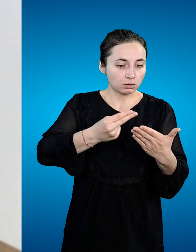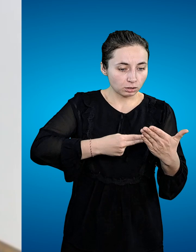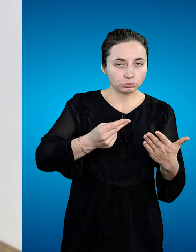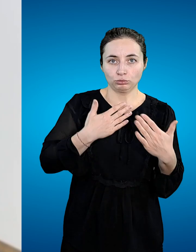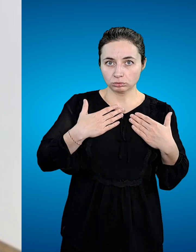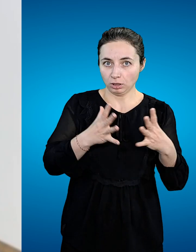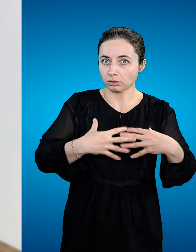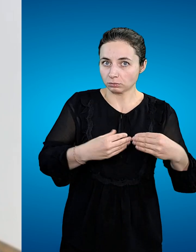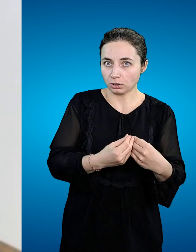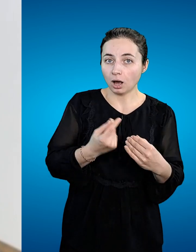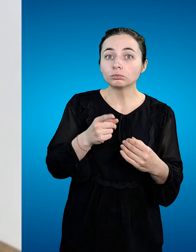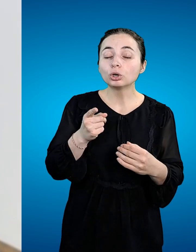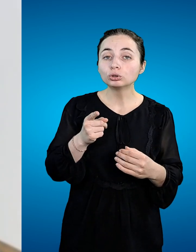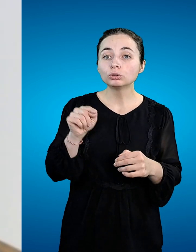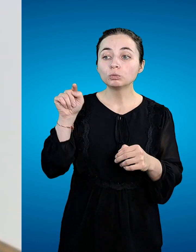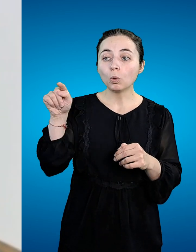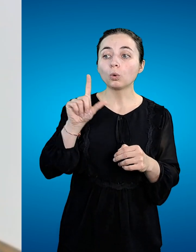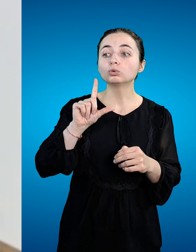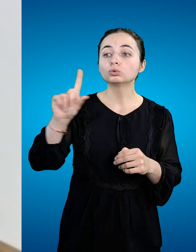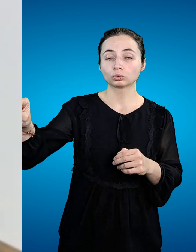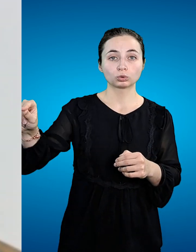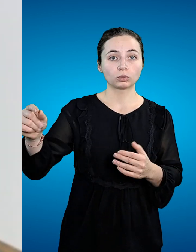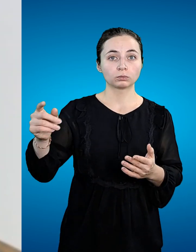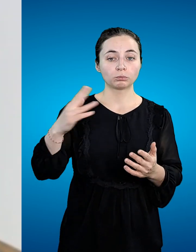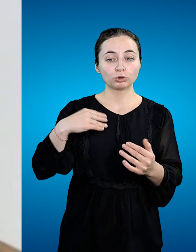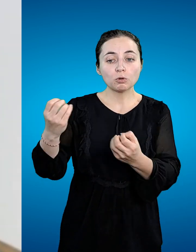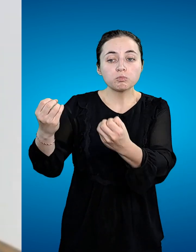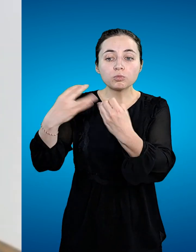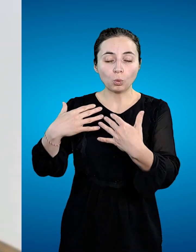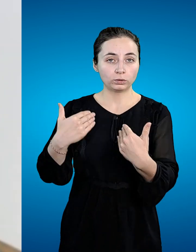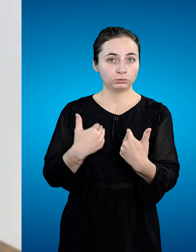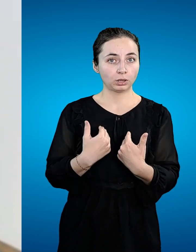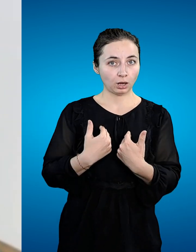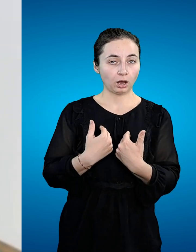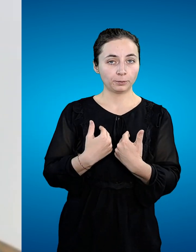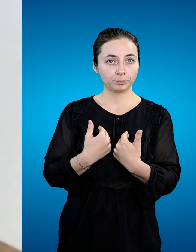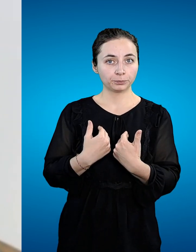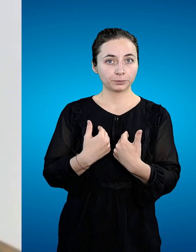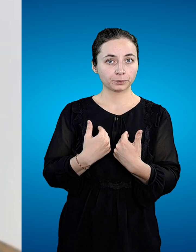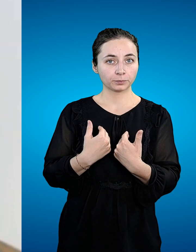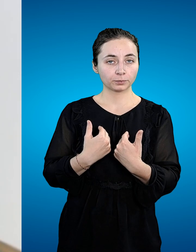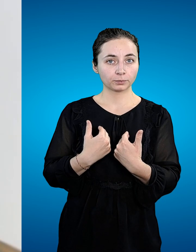мы расписаны, у нас семья. Почему он ушел? Почему он бросил меня?